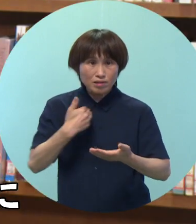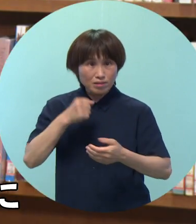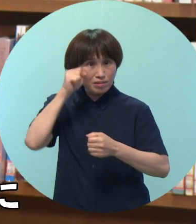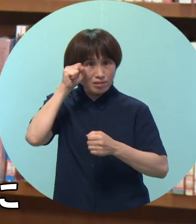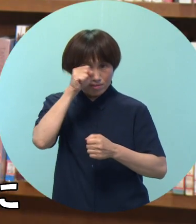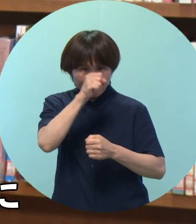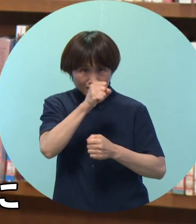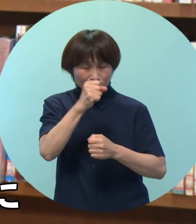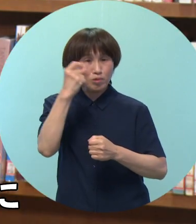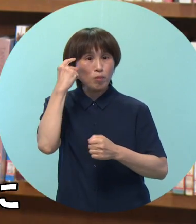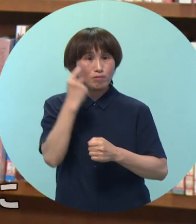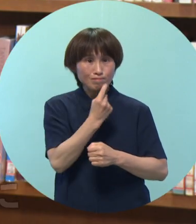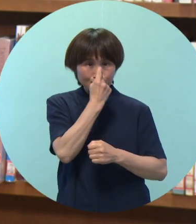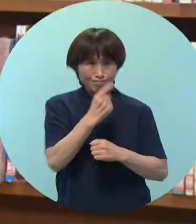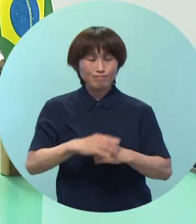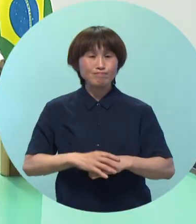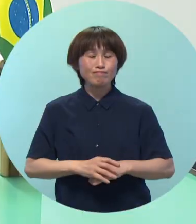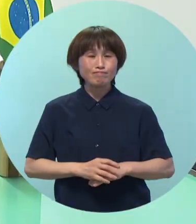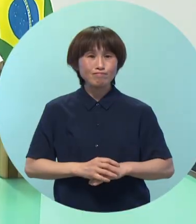働いていきたいと思います。